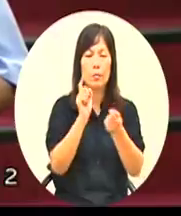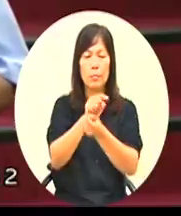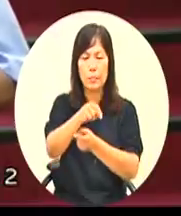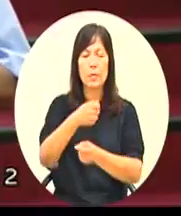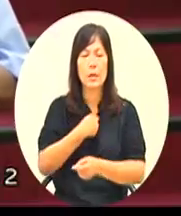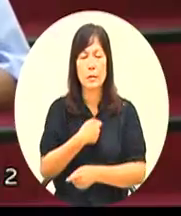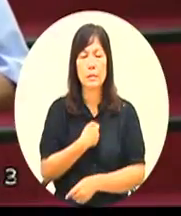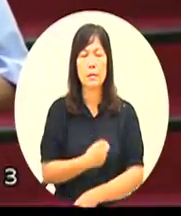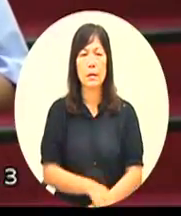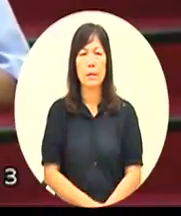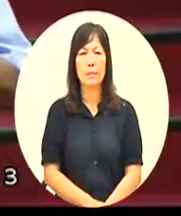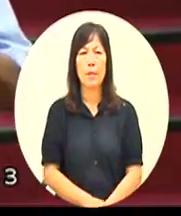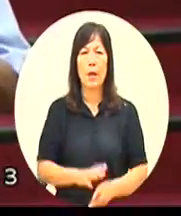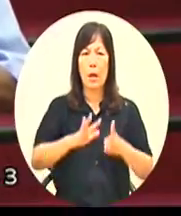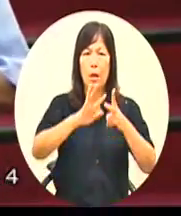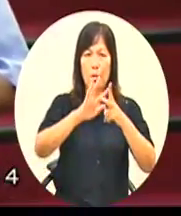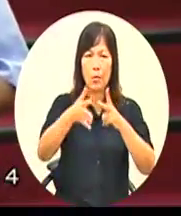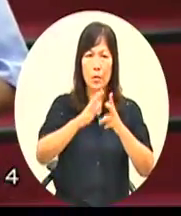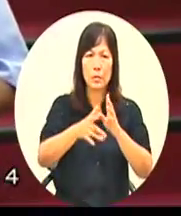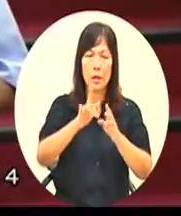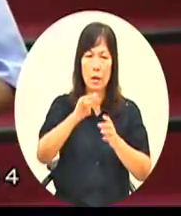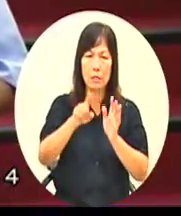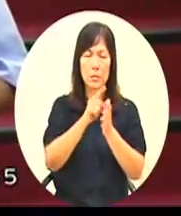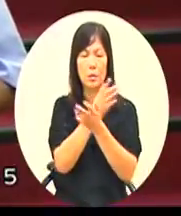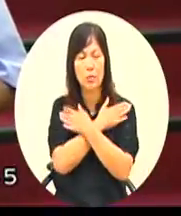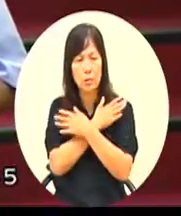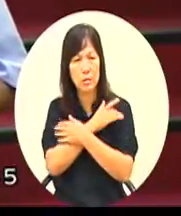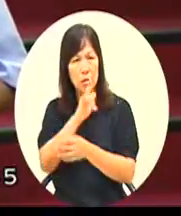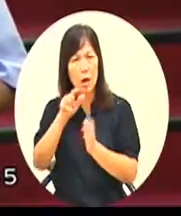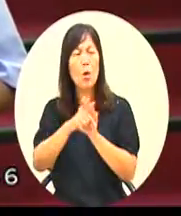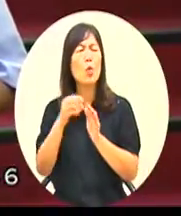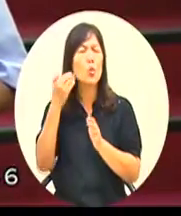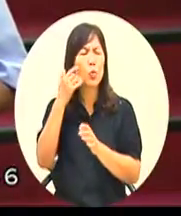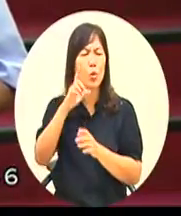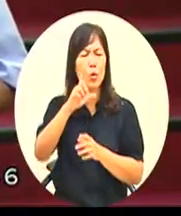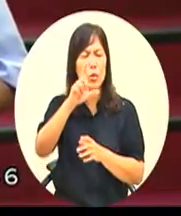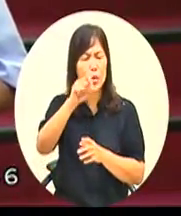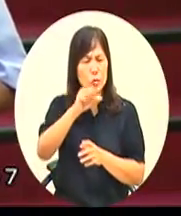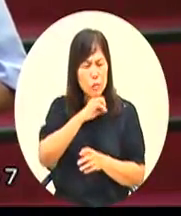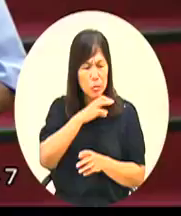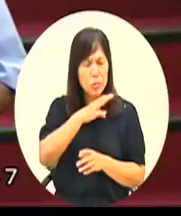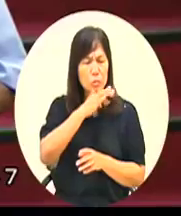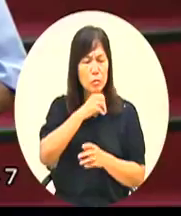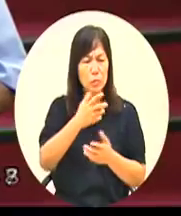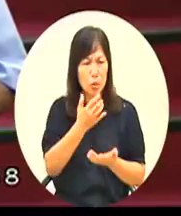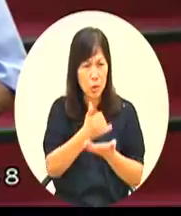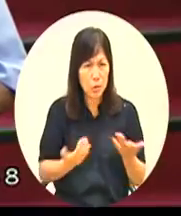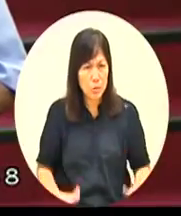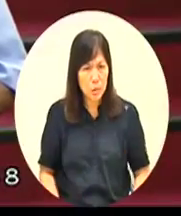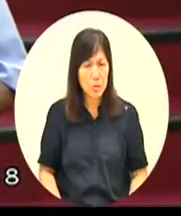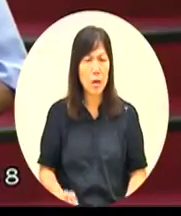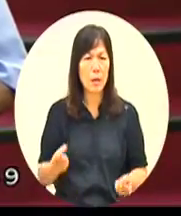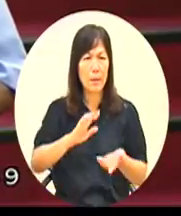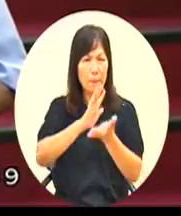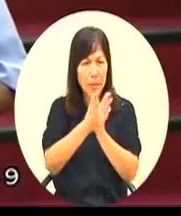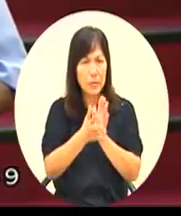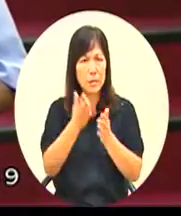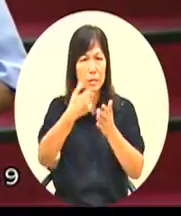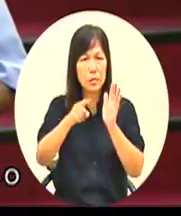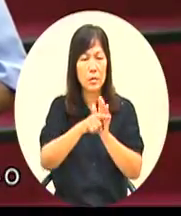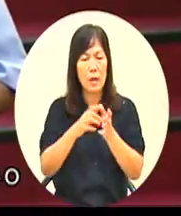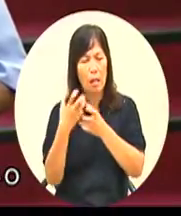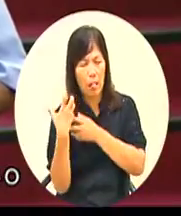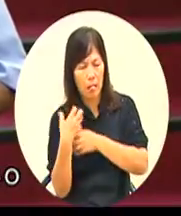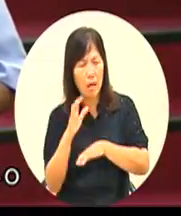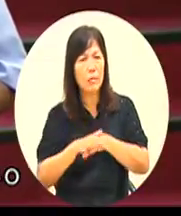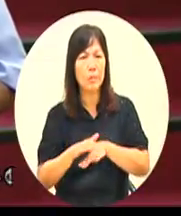下国小老师啊、医院老师啊，假设65岁退休啊，也会变成学校的一个负担